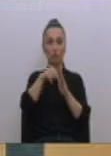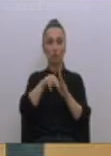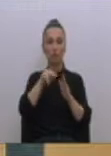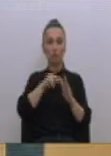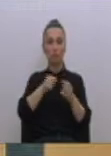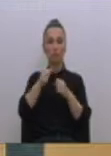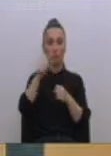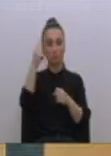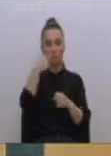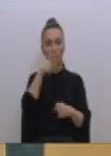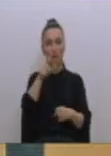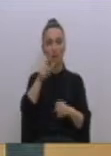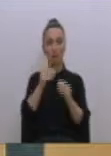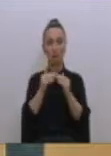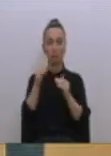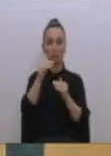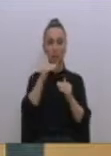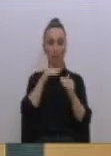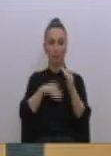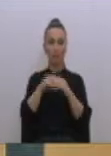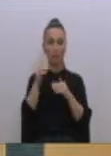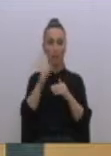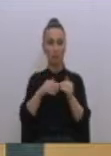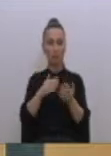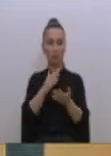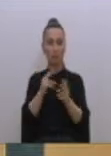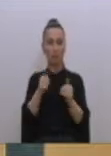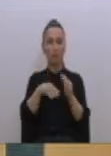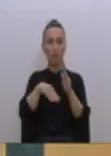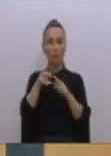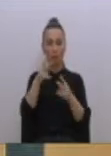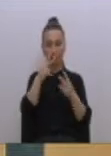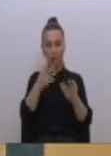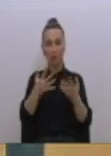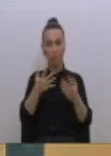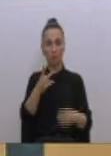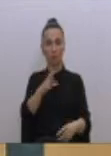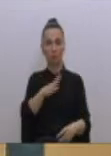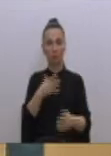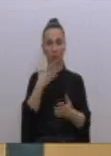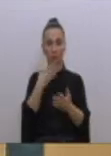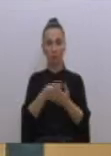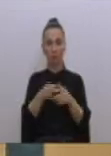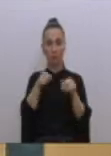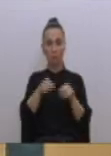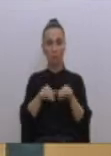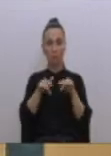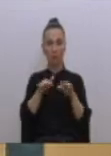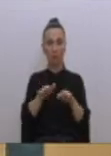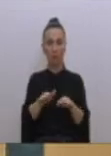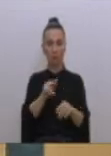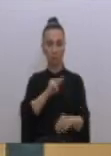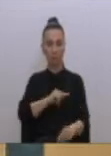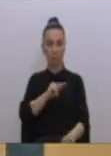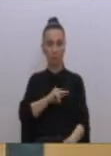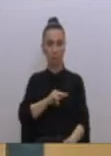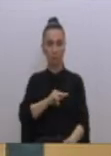პირობს აიმაღლონ კვალიფიკაცია და უფრო ეფექტიანები იყვნენ თავიანთი უფლებამოსილების